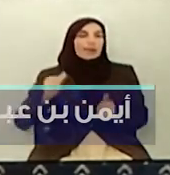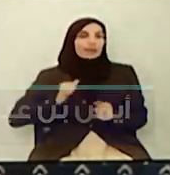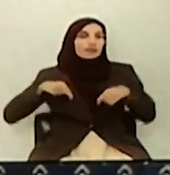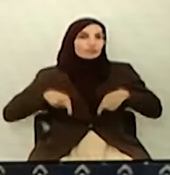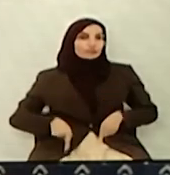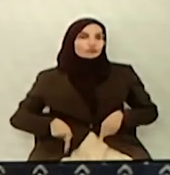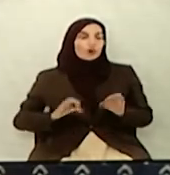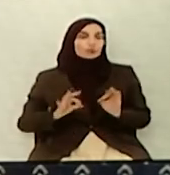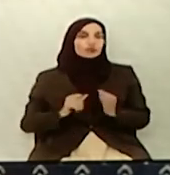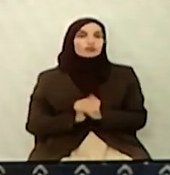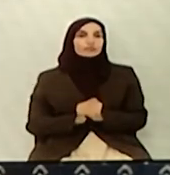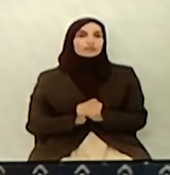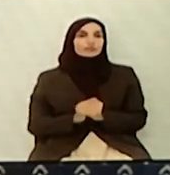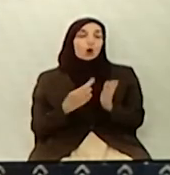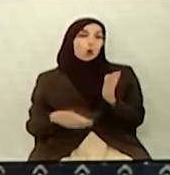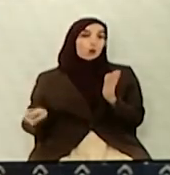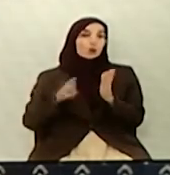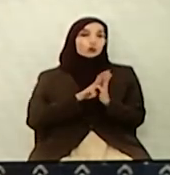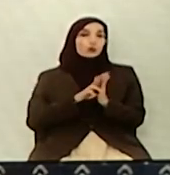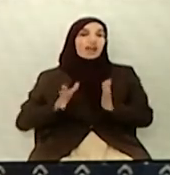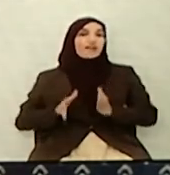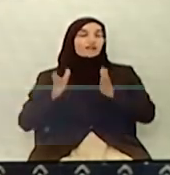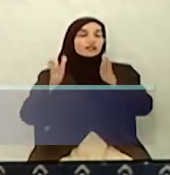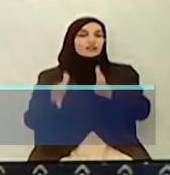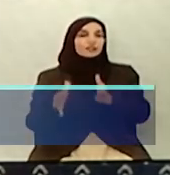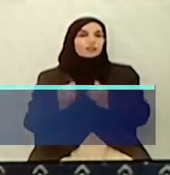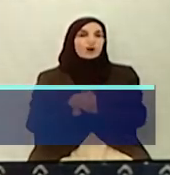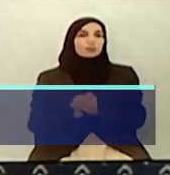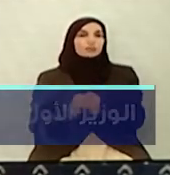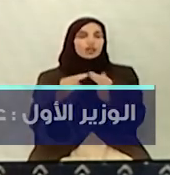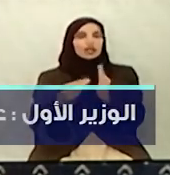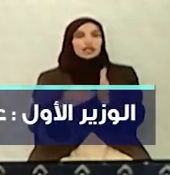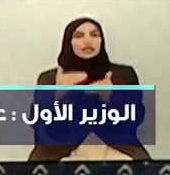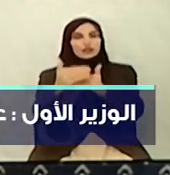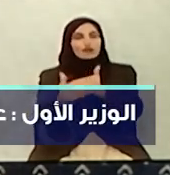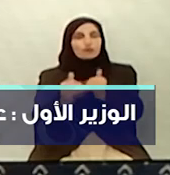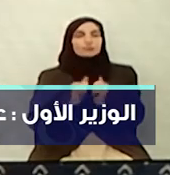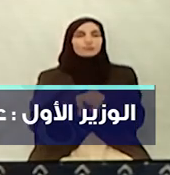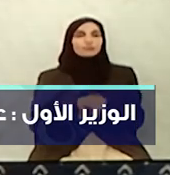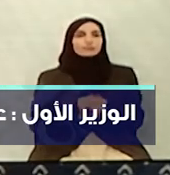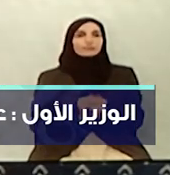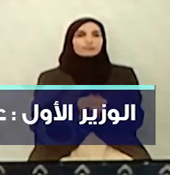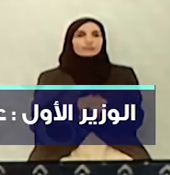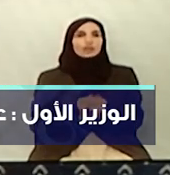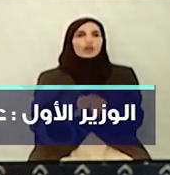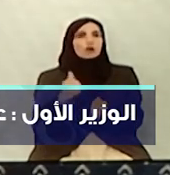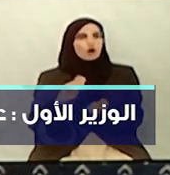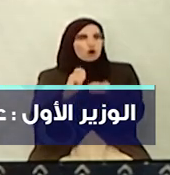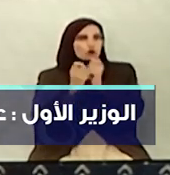من شأنها أن يكون لها عائداً على الاستثمار على المدى المتوسط تشكل هي أيضاً أداة بديلة